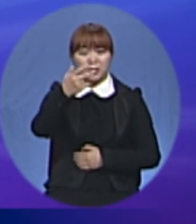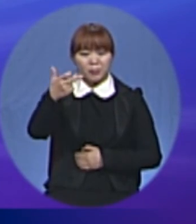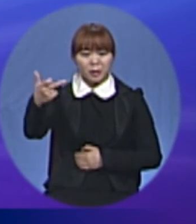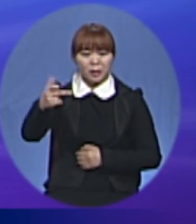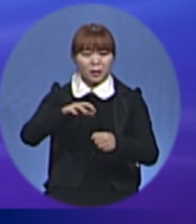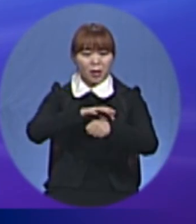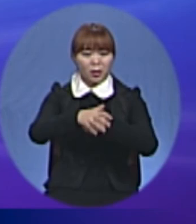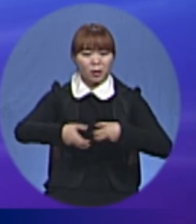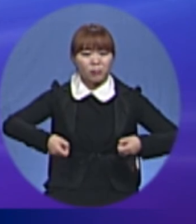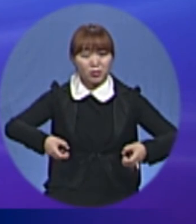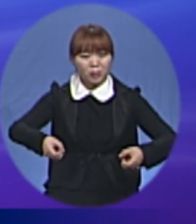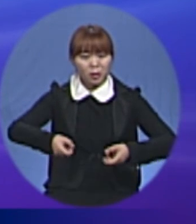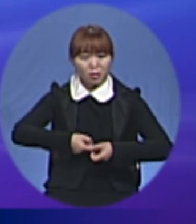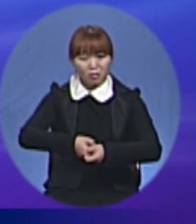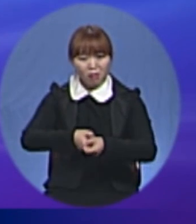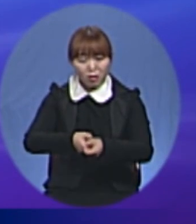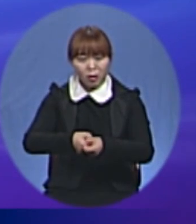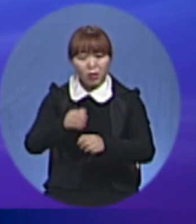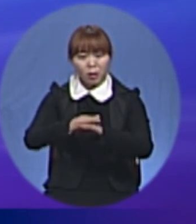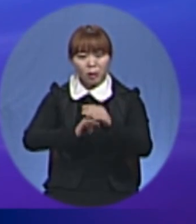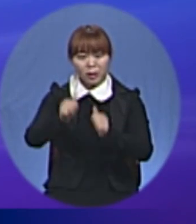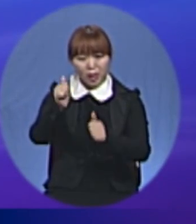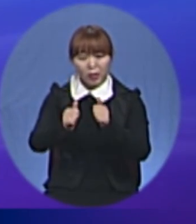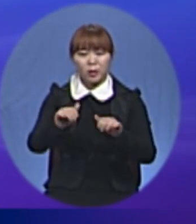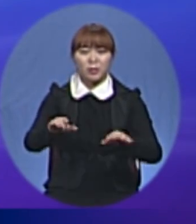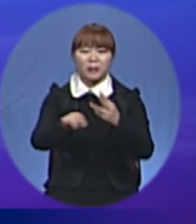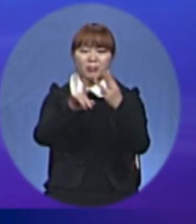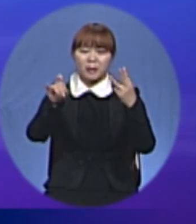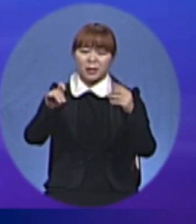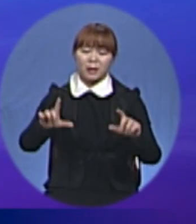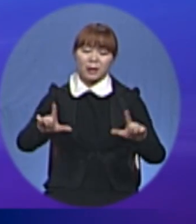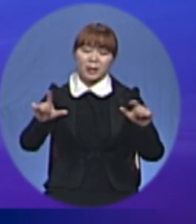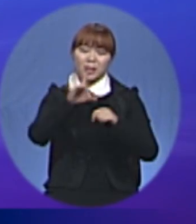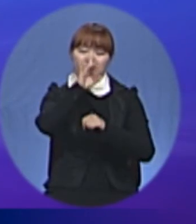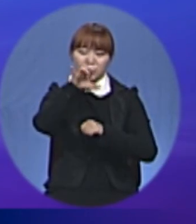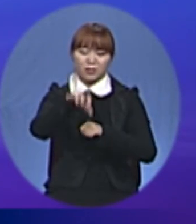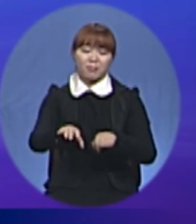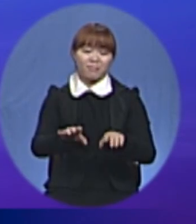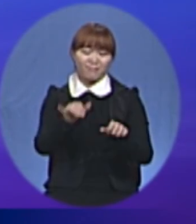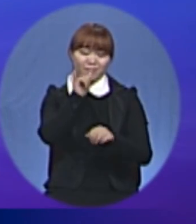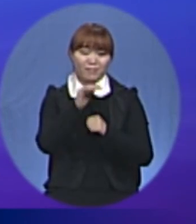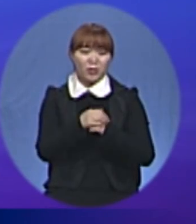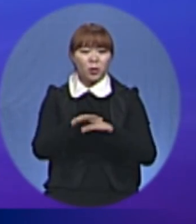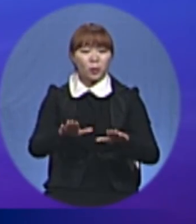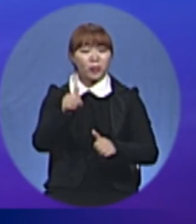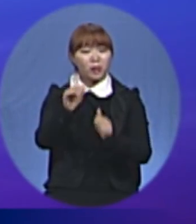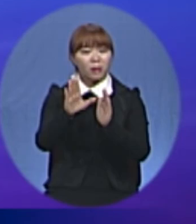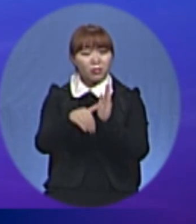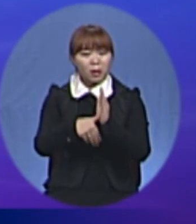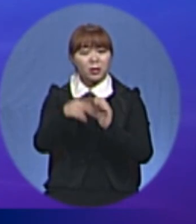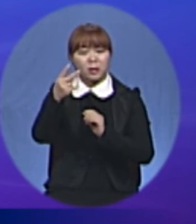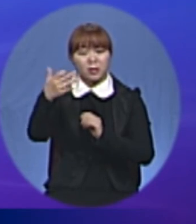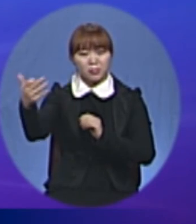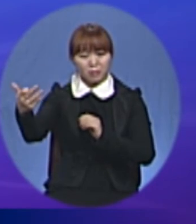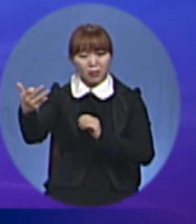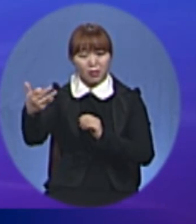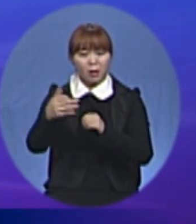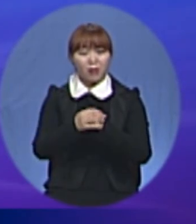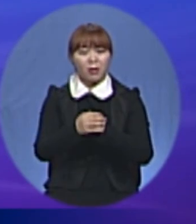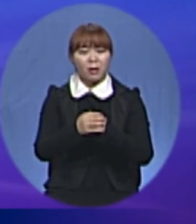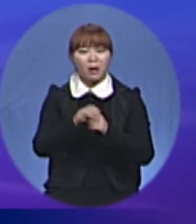2017 세계 휠체어 컬링 선수권 대회가 이달 11일까지 강릉에서 열리는데요. 이번 대회는 특히 2018 평창